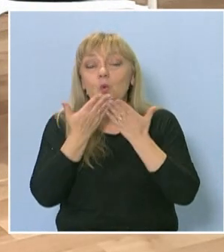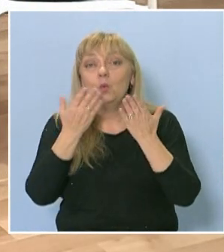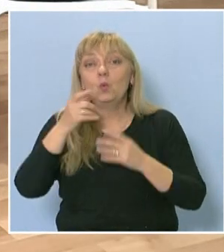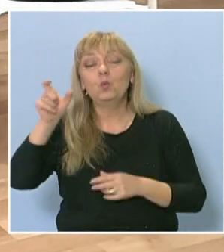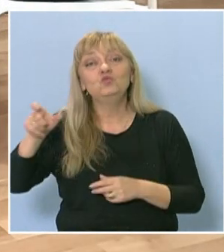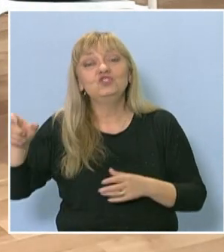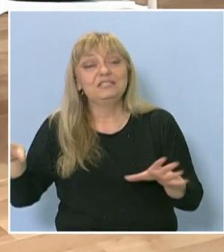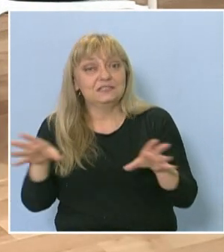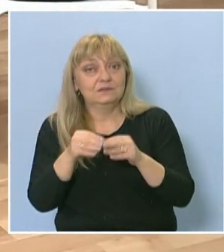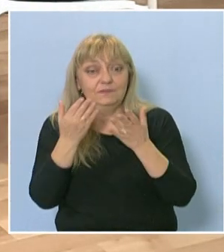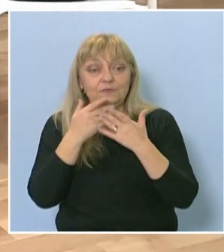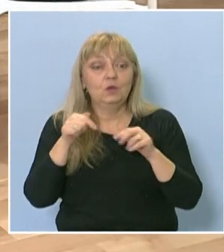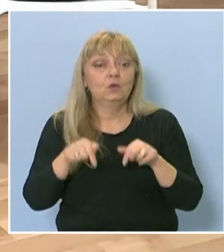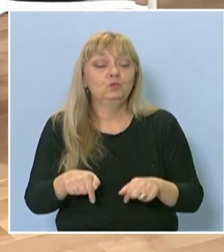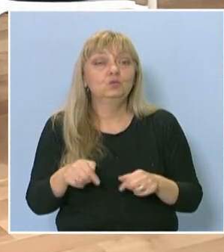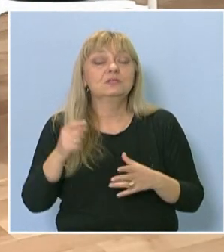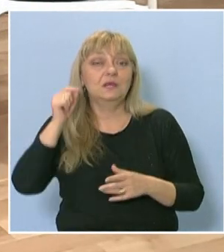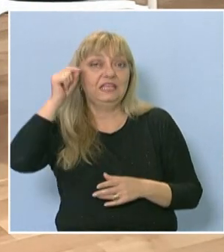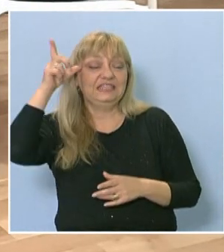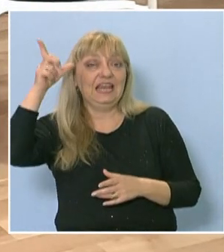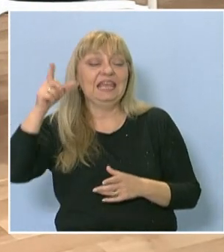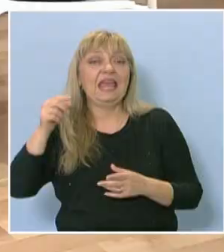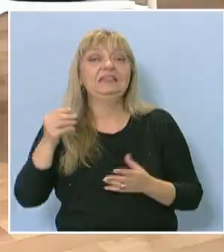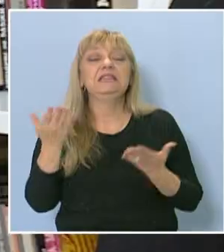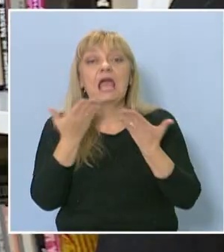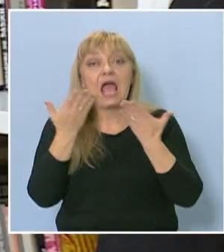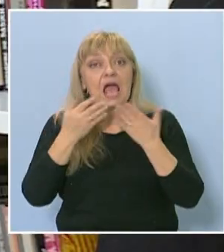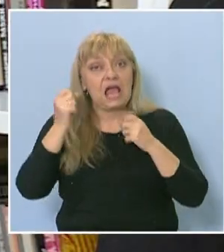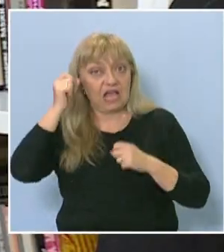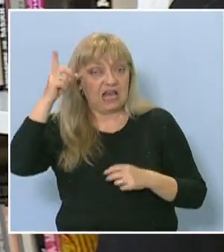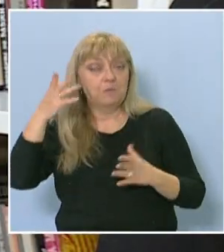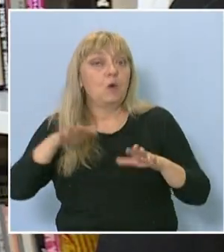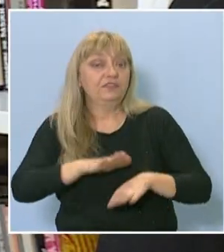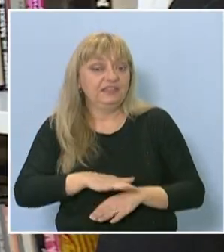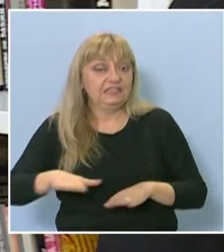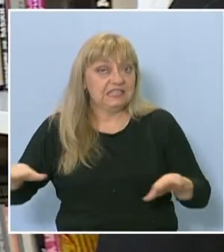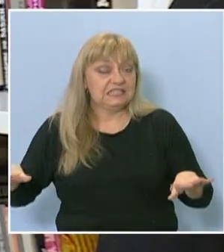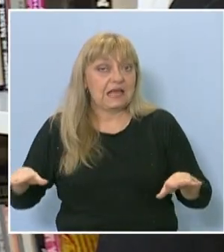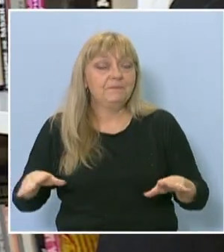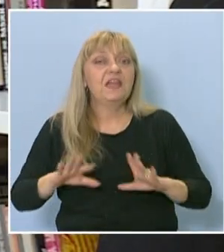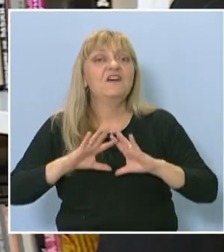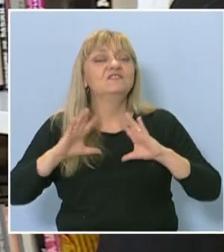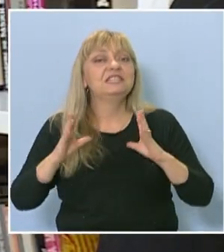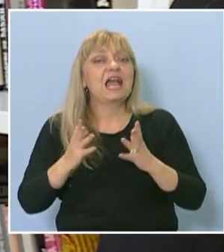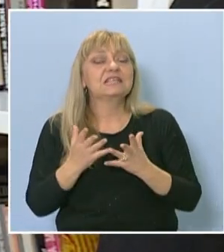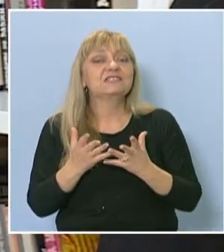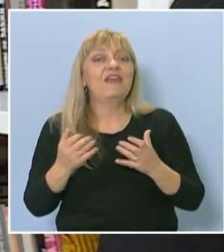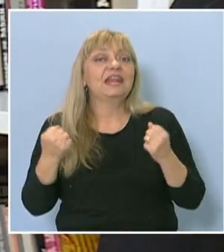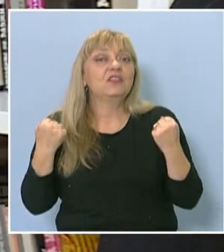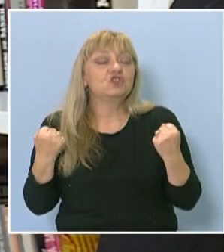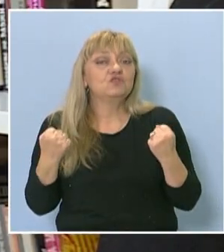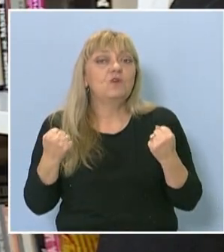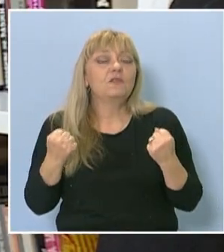едни интелигентни, грамотни деца, опитват се във всяка сфера на живота да са много успешни. Това са моите